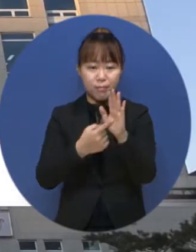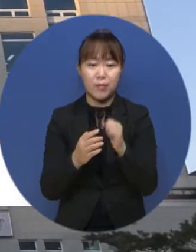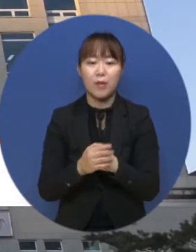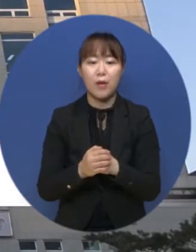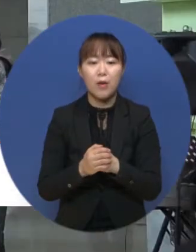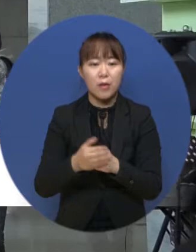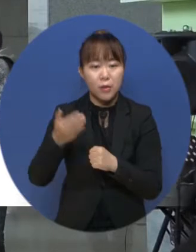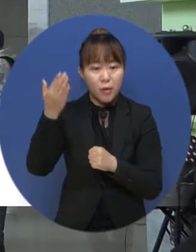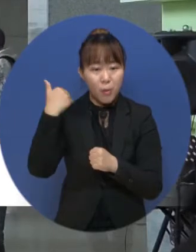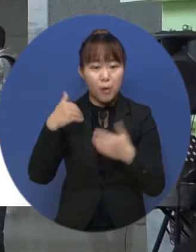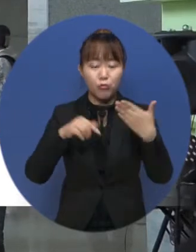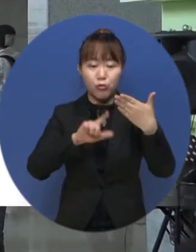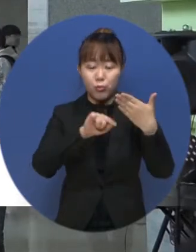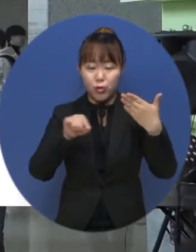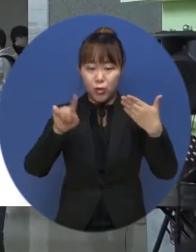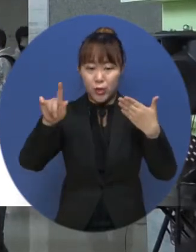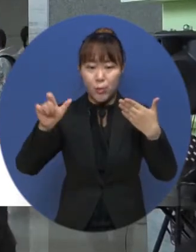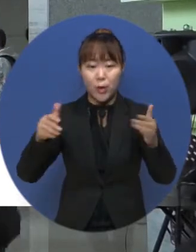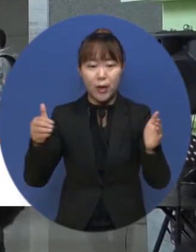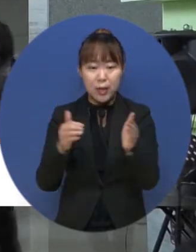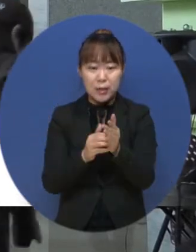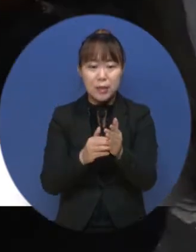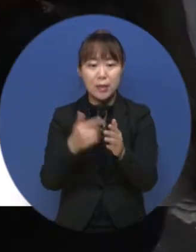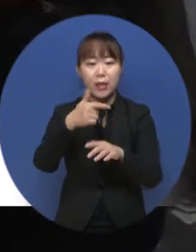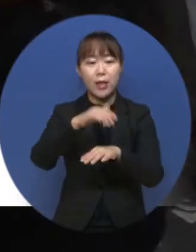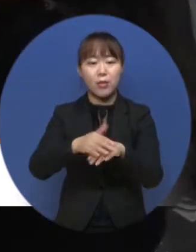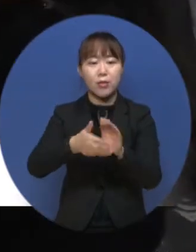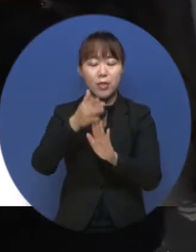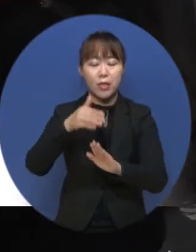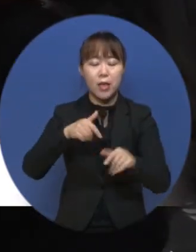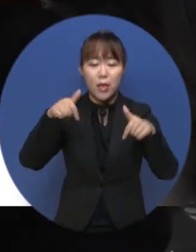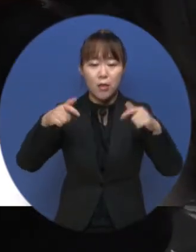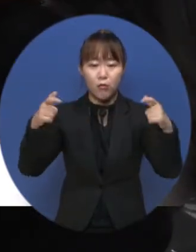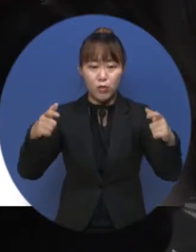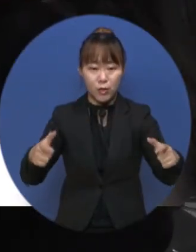대전시민공동체가 지난 9일부터 15일까지 대전시